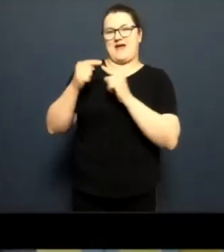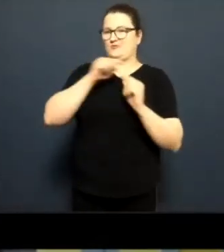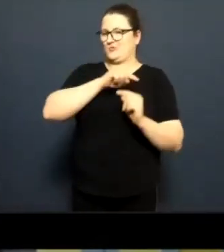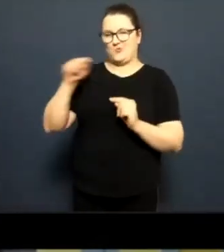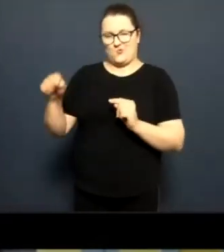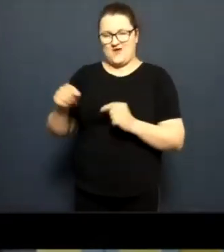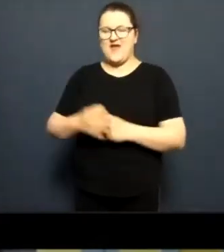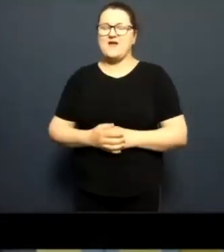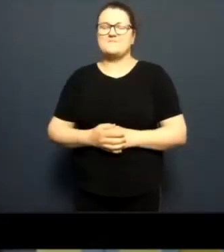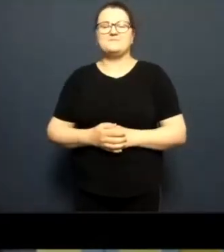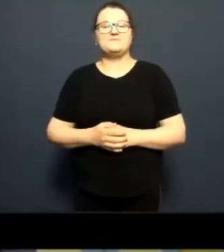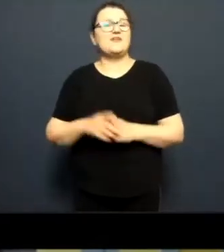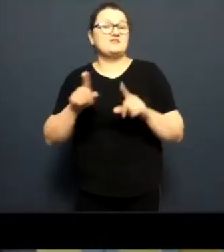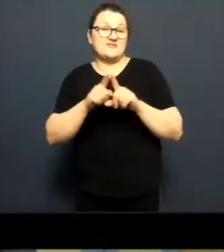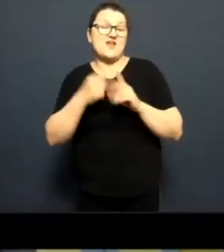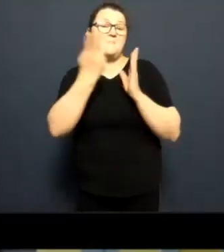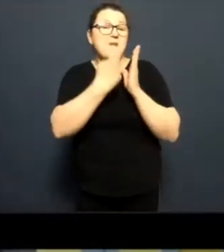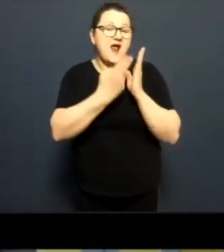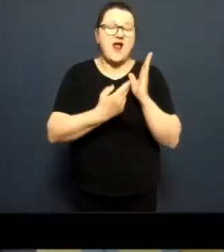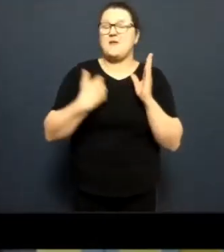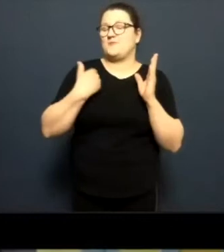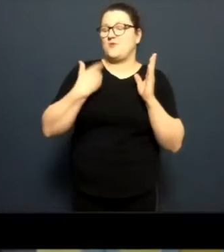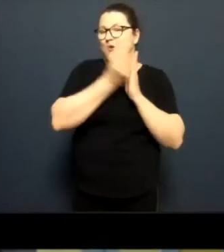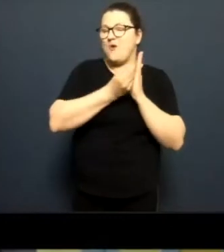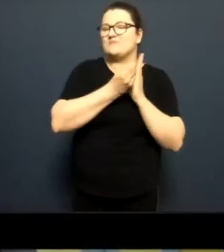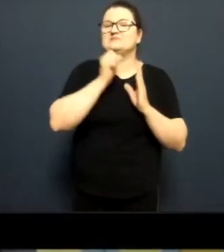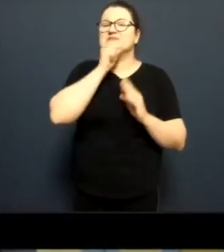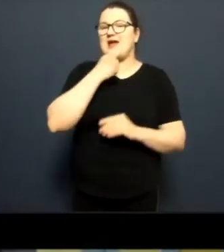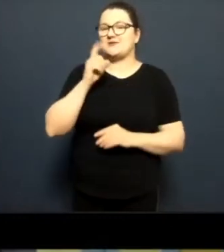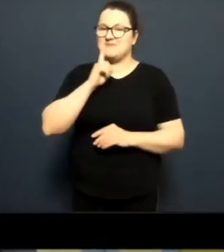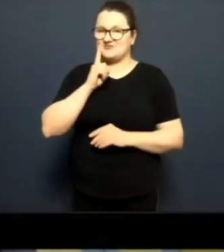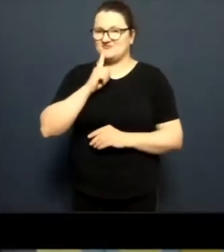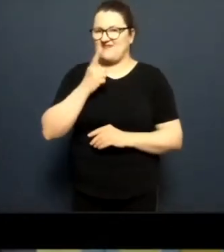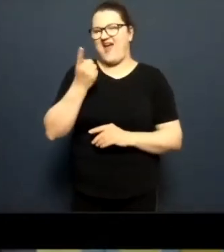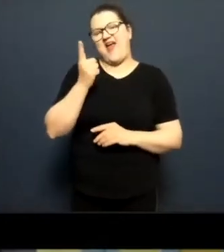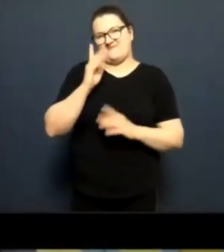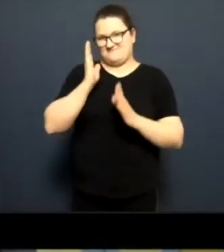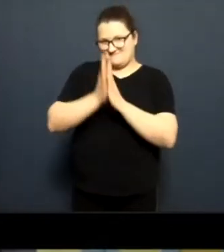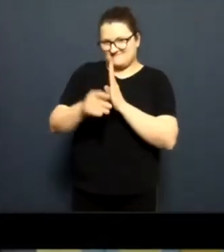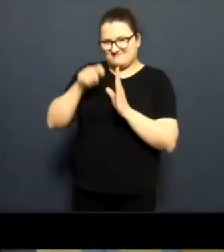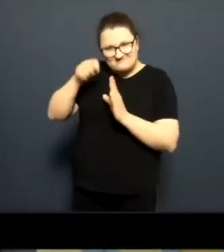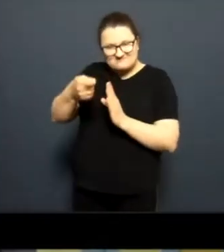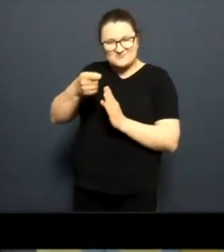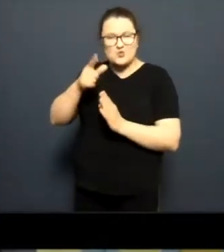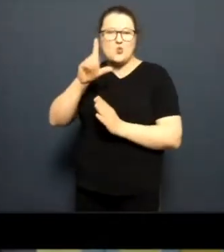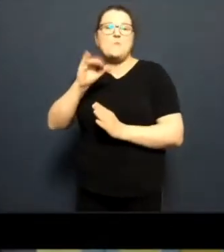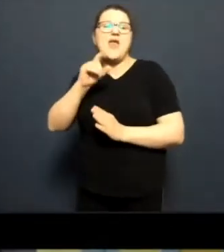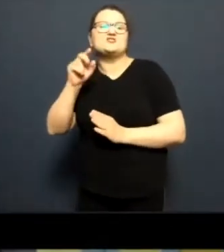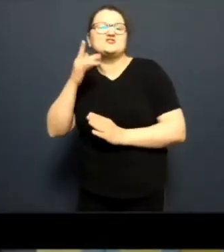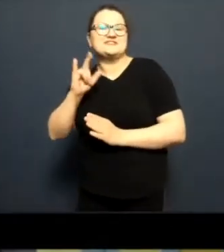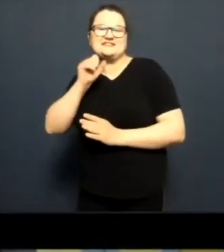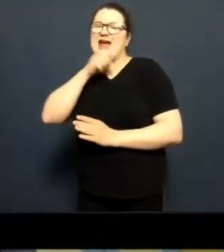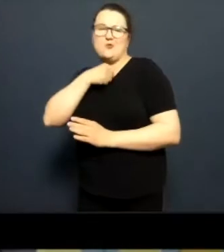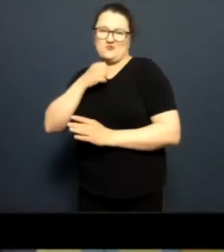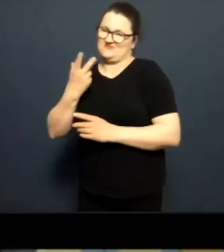malowano także starych mężczyzn, natomiast nigdy nie nazywano ich wprost lubieżnymi staruchami, chociaż zdarzały się także